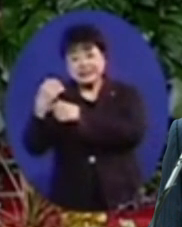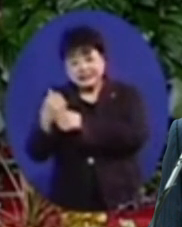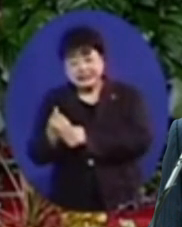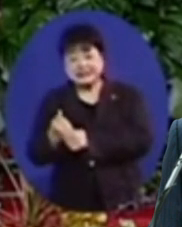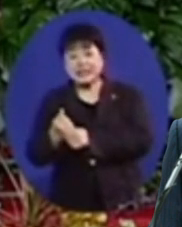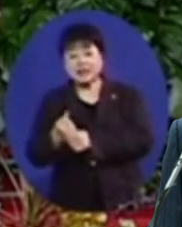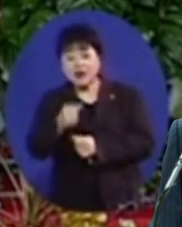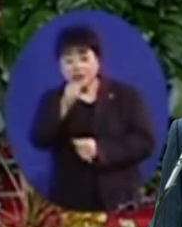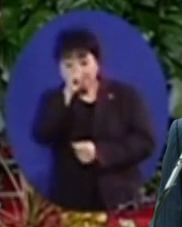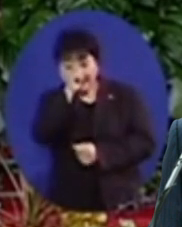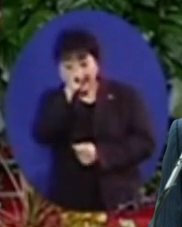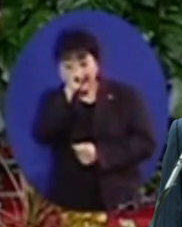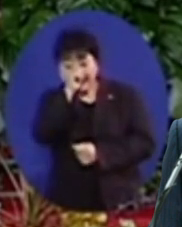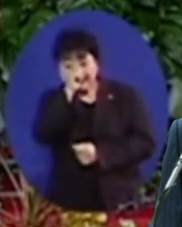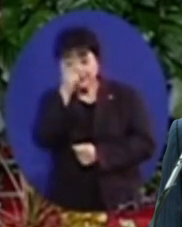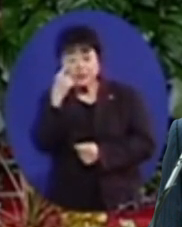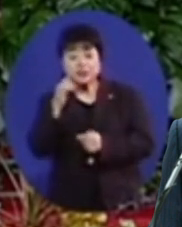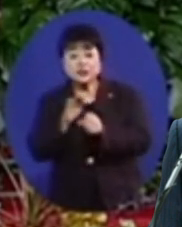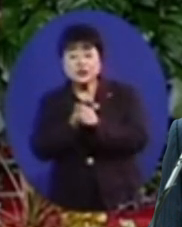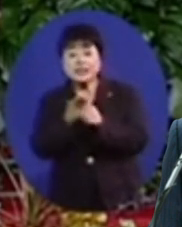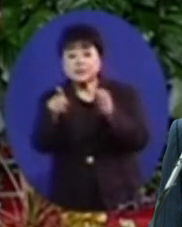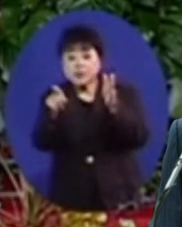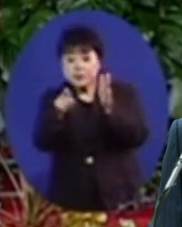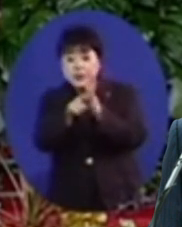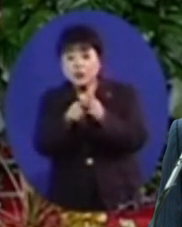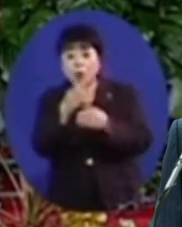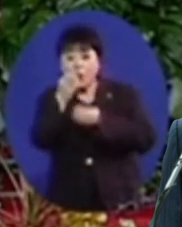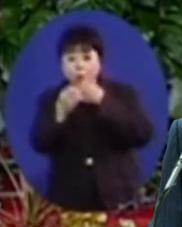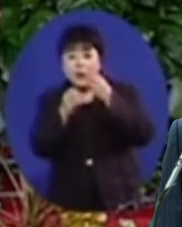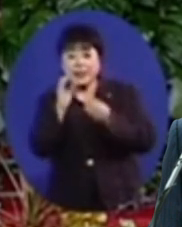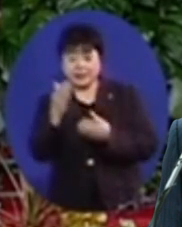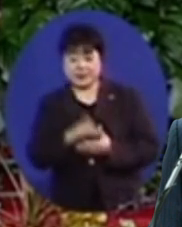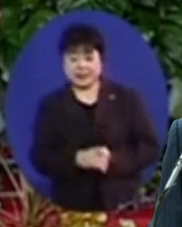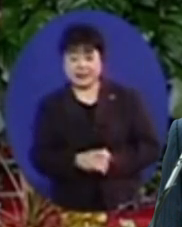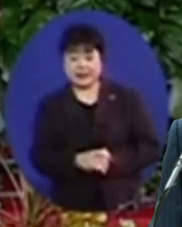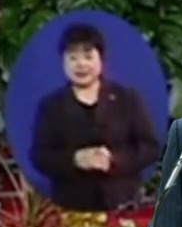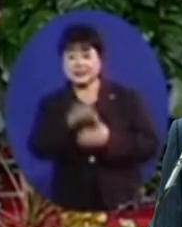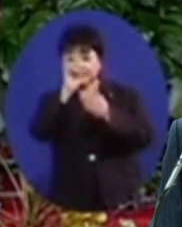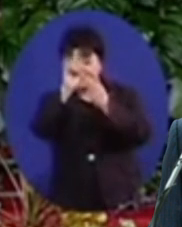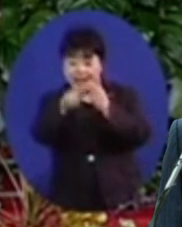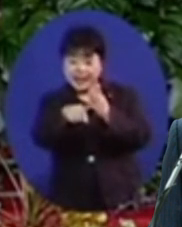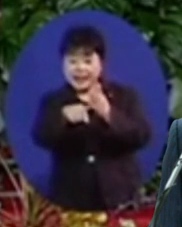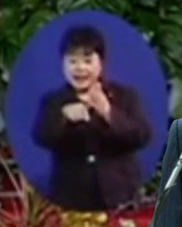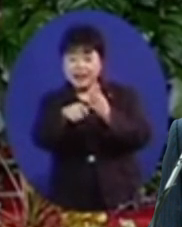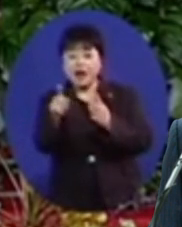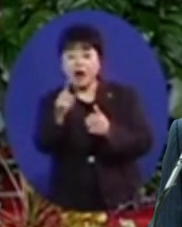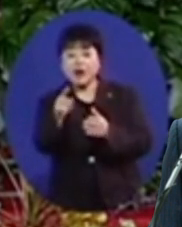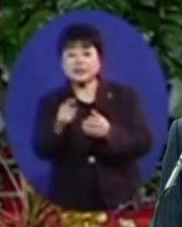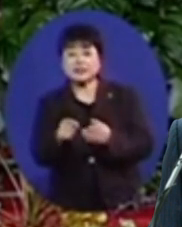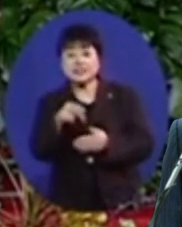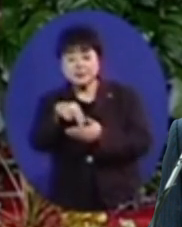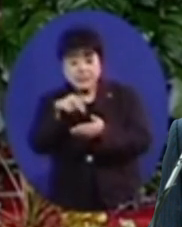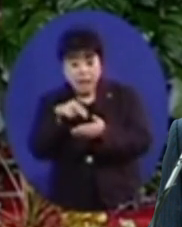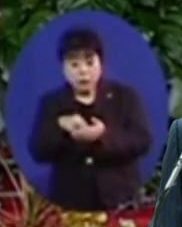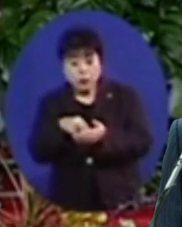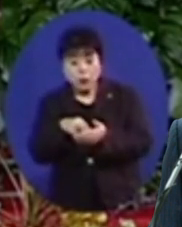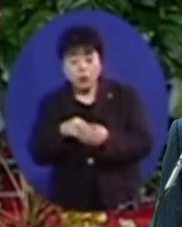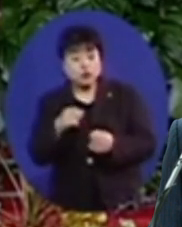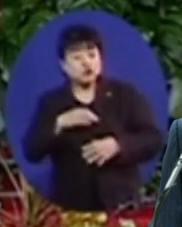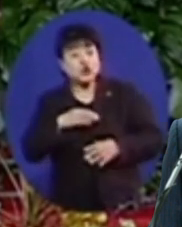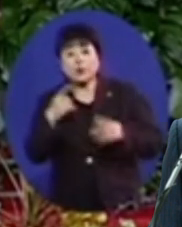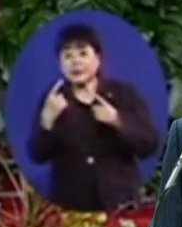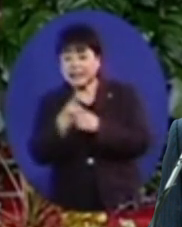그의 선하심과 긍휼하심을 믿음으로 고백해야 하는 것입니다. 그럴 때 어떠한 상황이라도 두려움